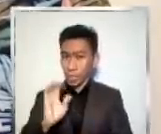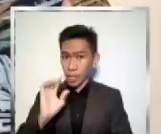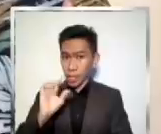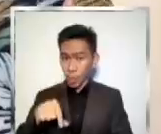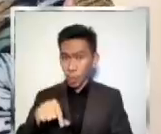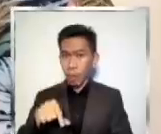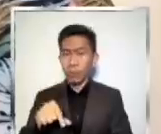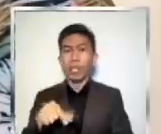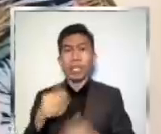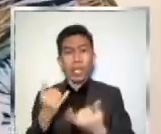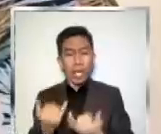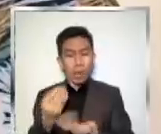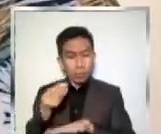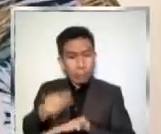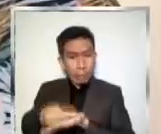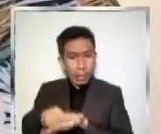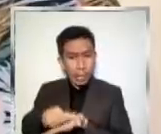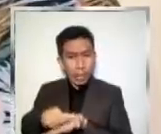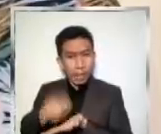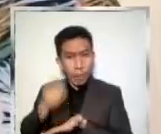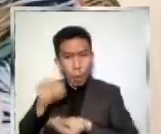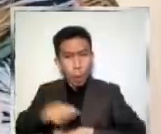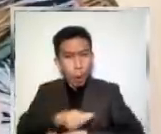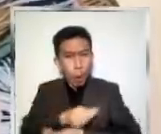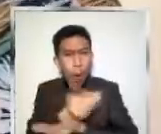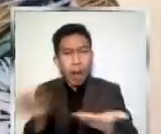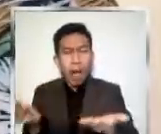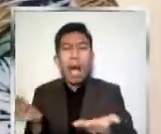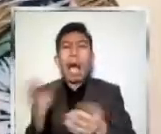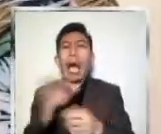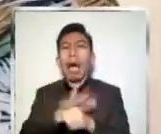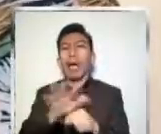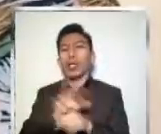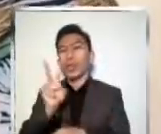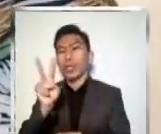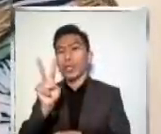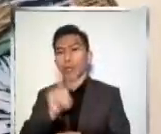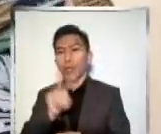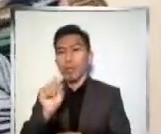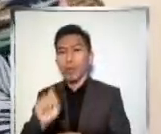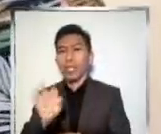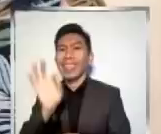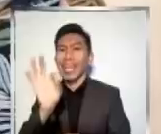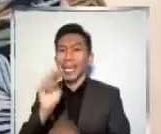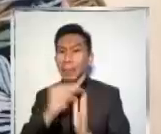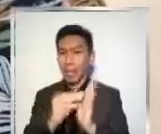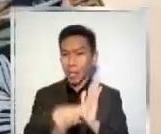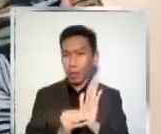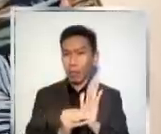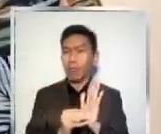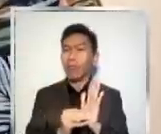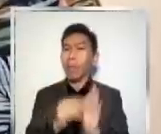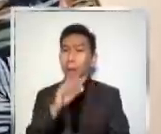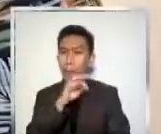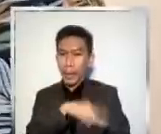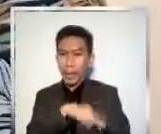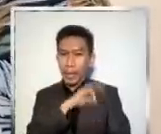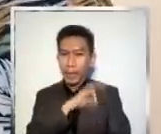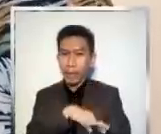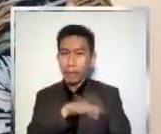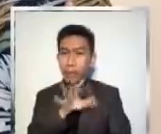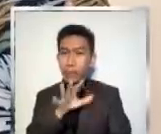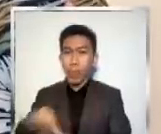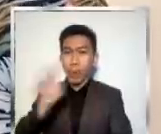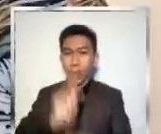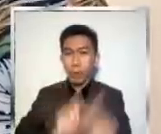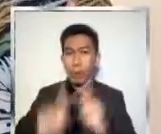ECQ ngayon ay sapat para sa 22.9 na milyon na mga benepisyaryo. Sabi ng Malacanang kung mag-i-extend ng ECQ,